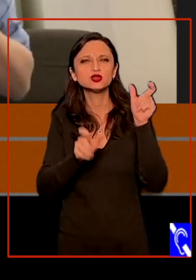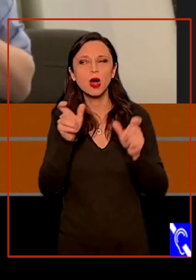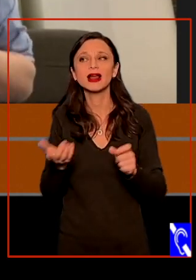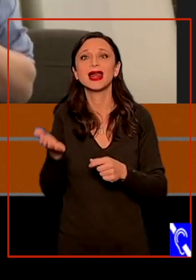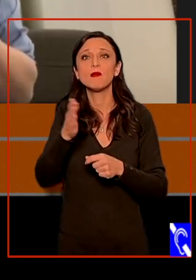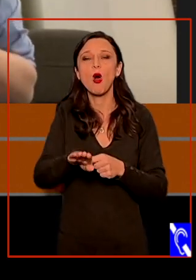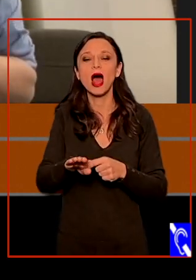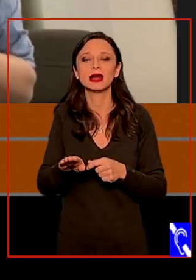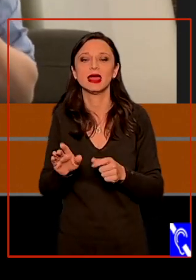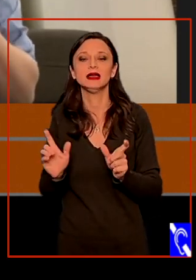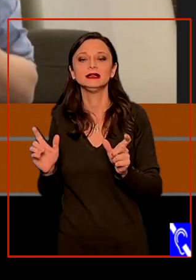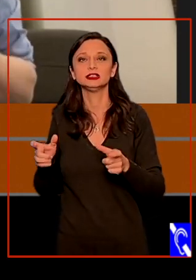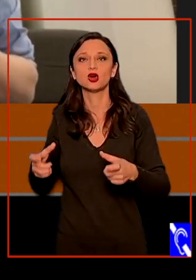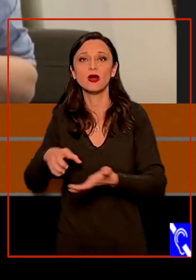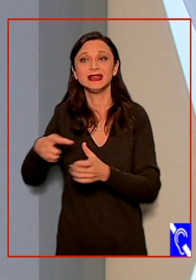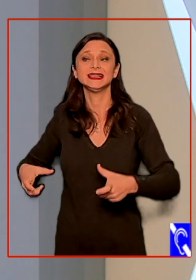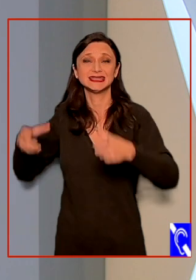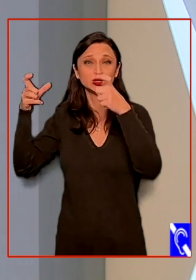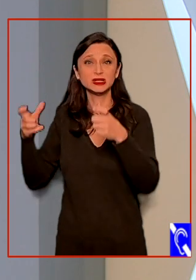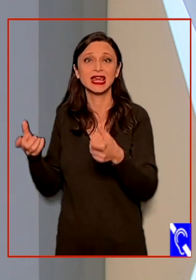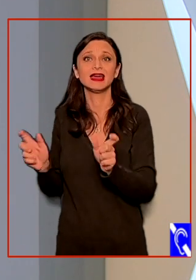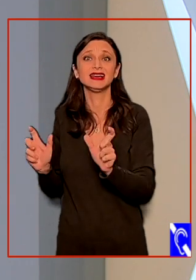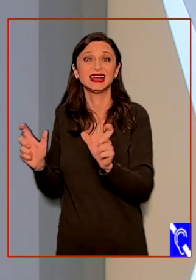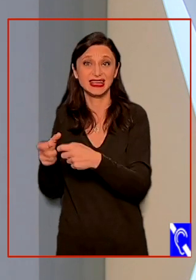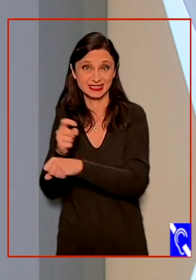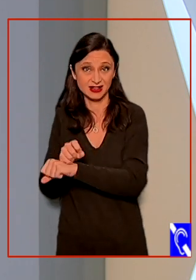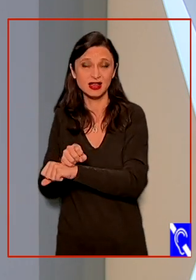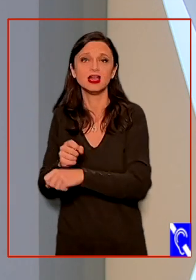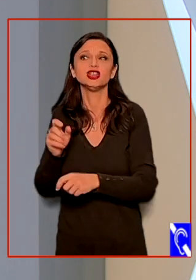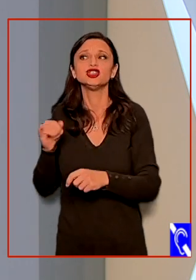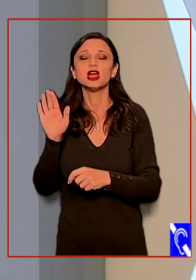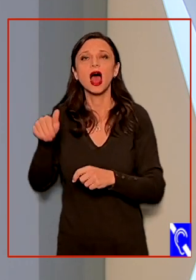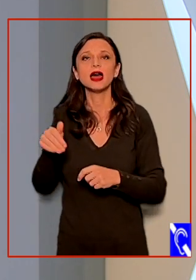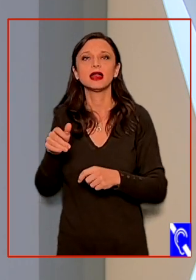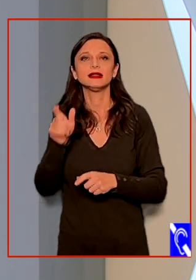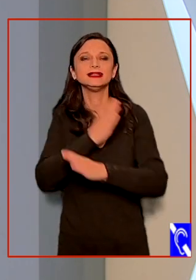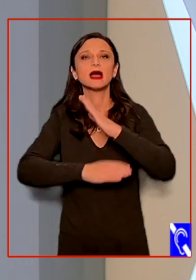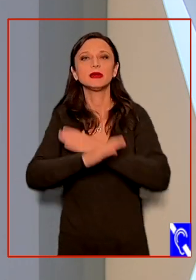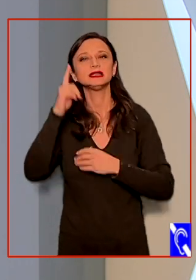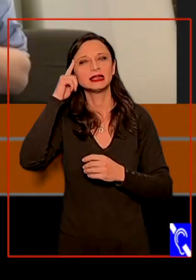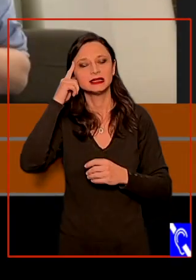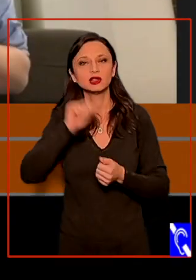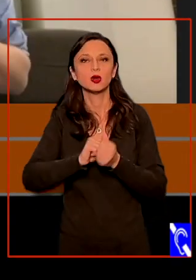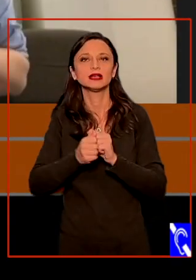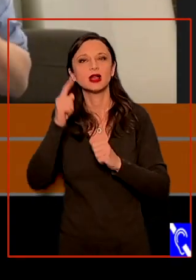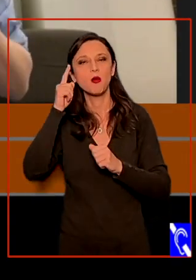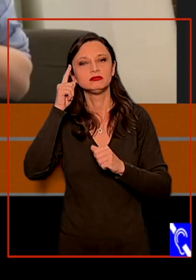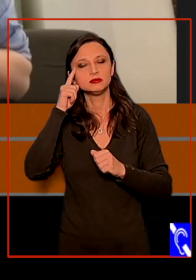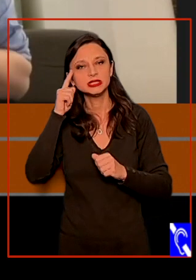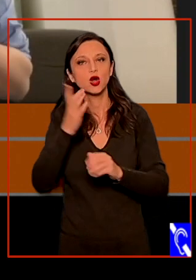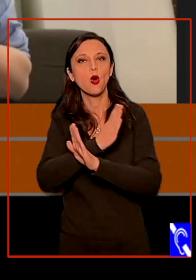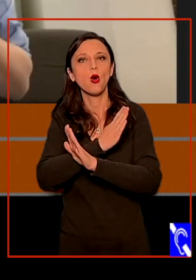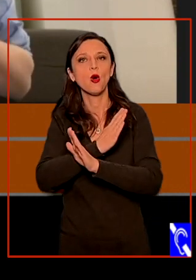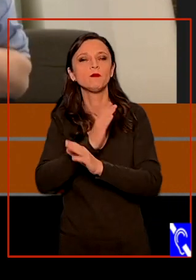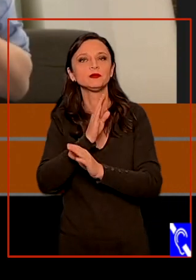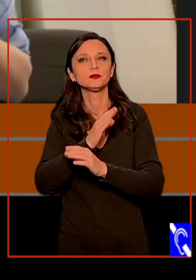într-o instituție exact privativă de libertate și care persoana are o dizabilitate intelectuală sau psihosocială este